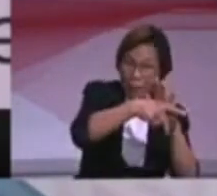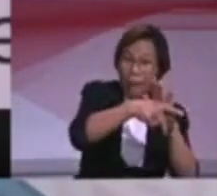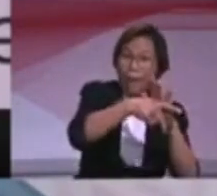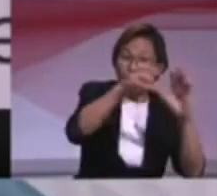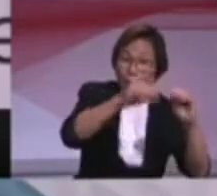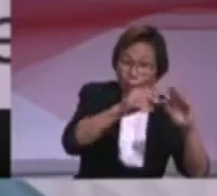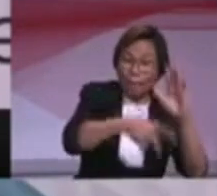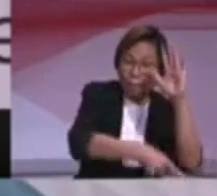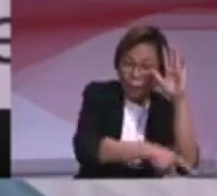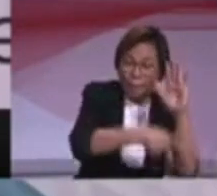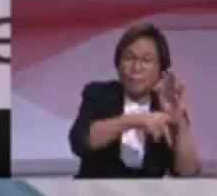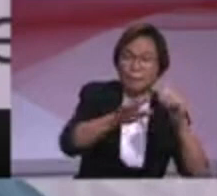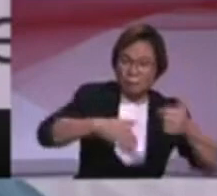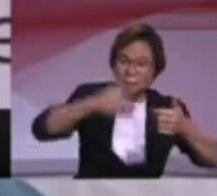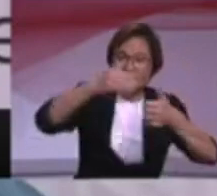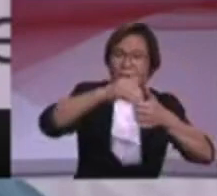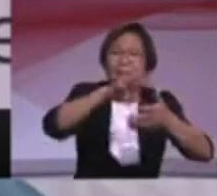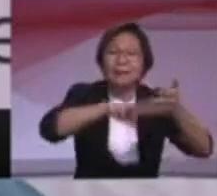tetapi juga